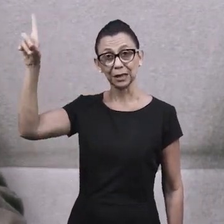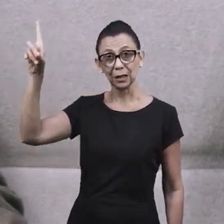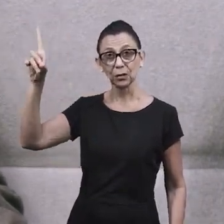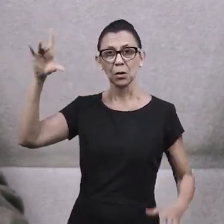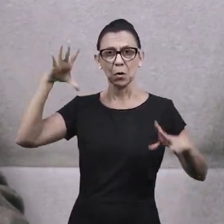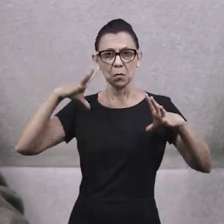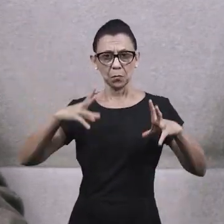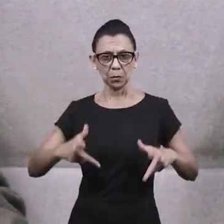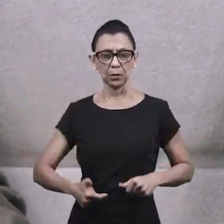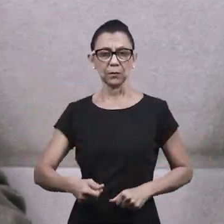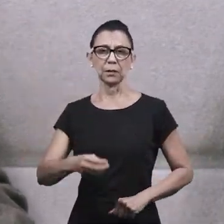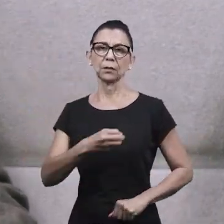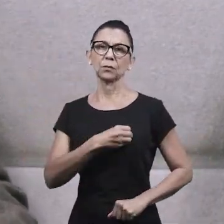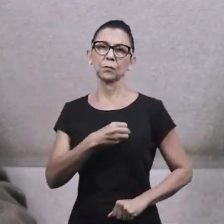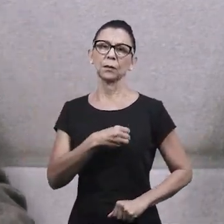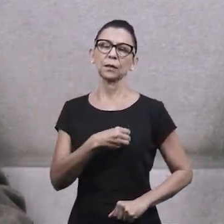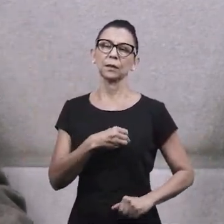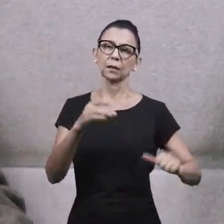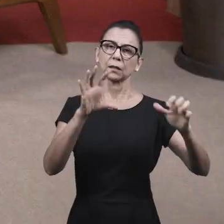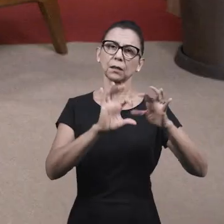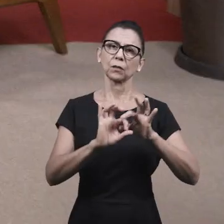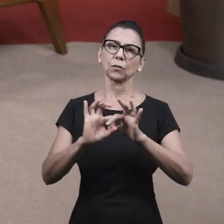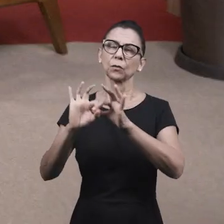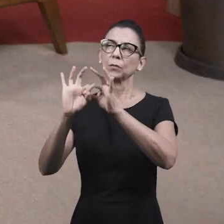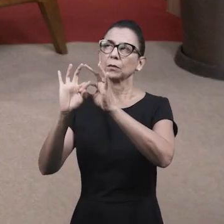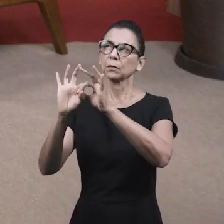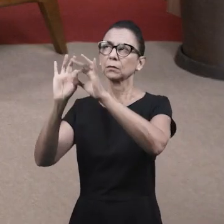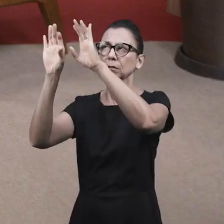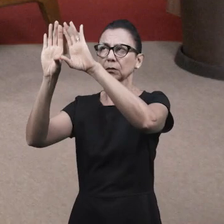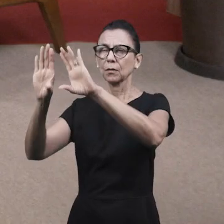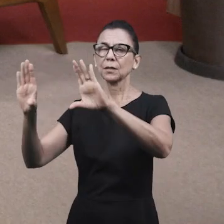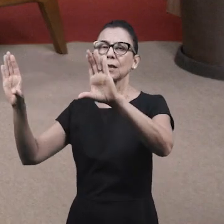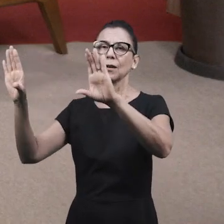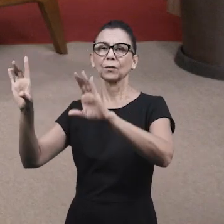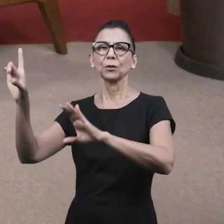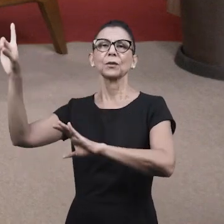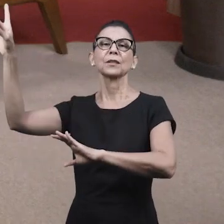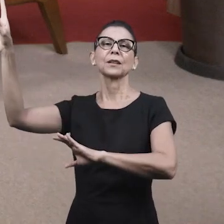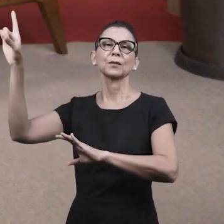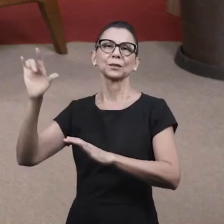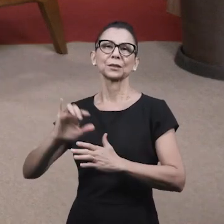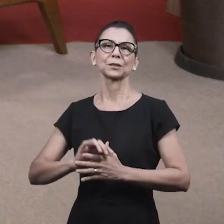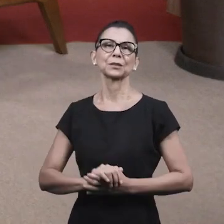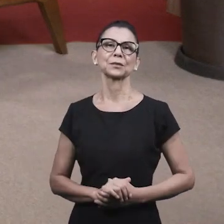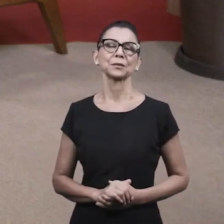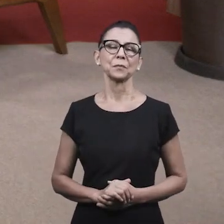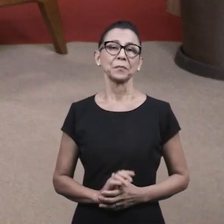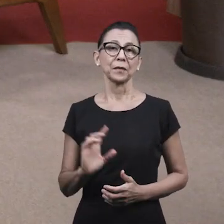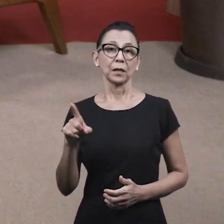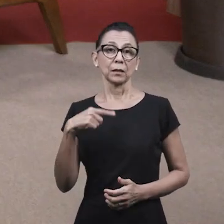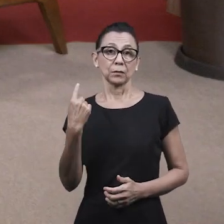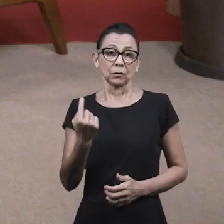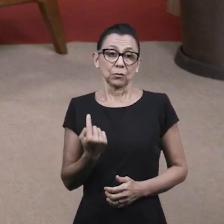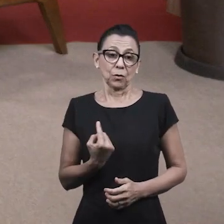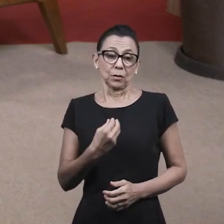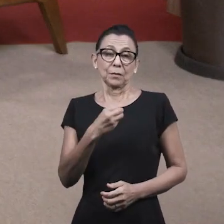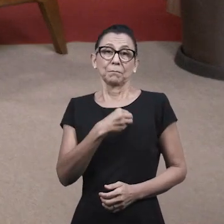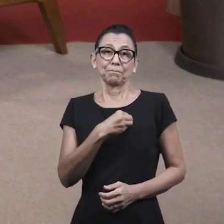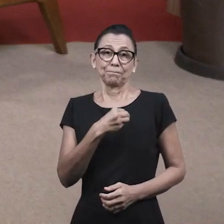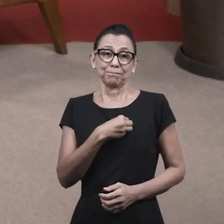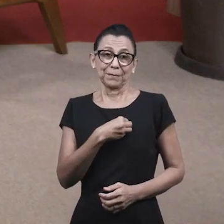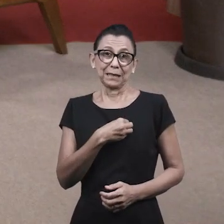Fils, nous purifie de tout le péché. C'est la communion avec le ciel, la communion avec